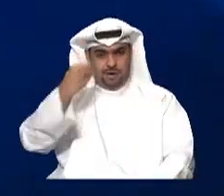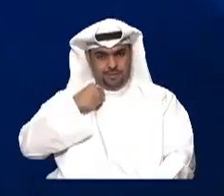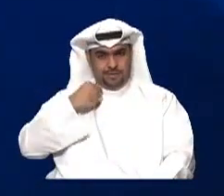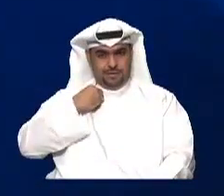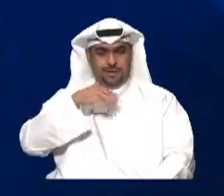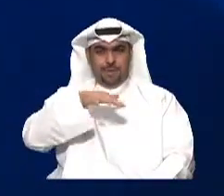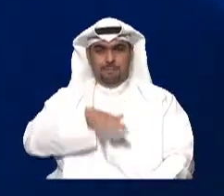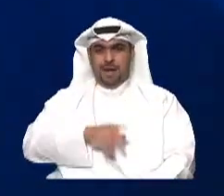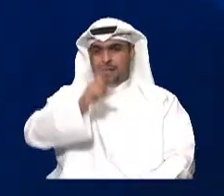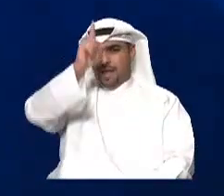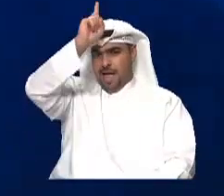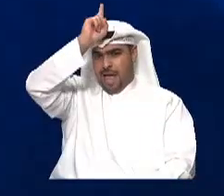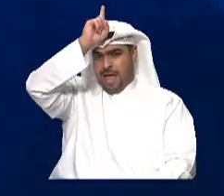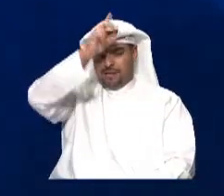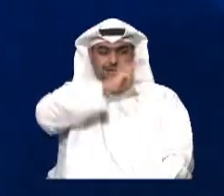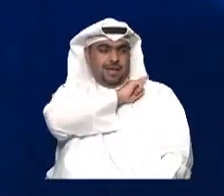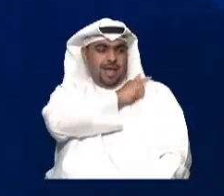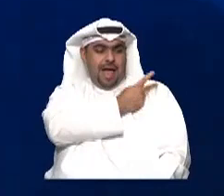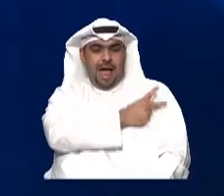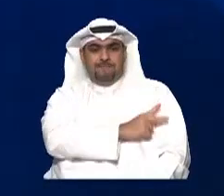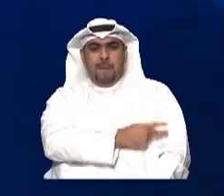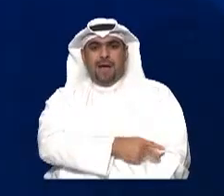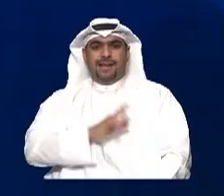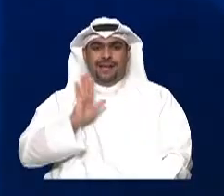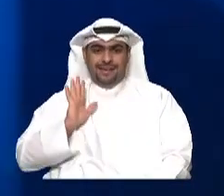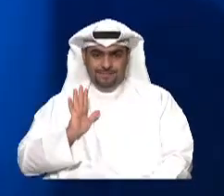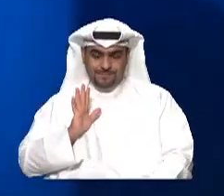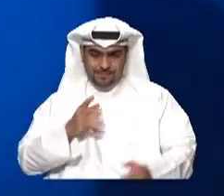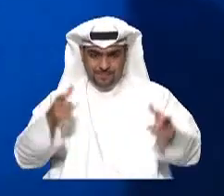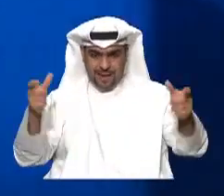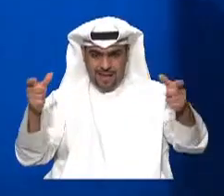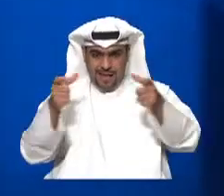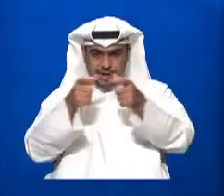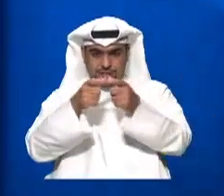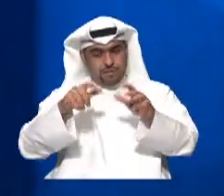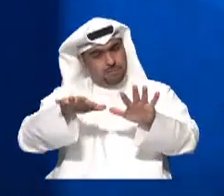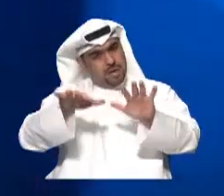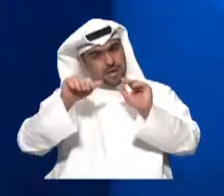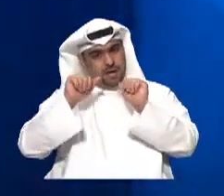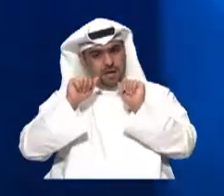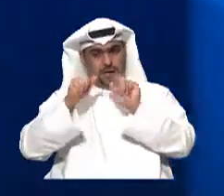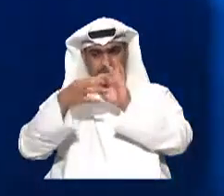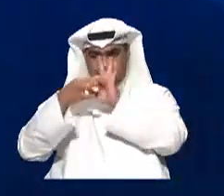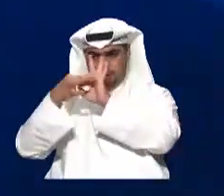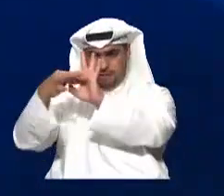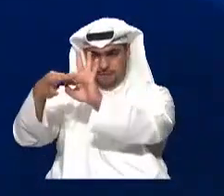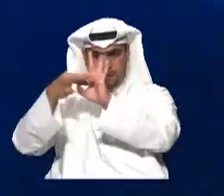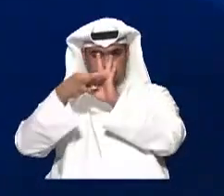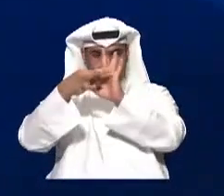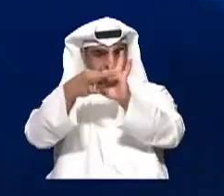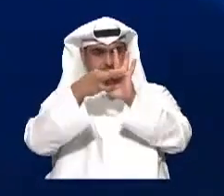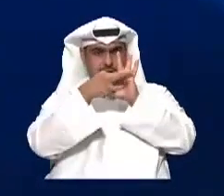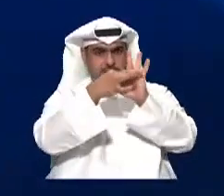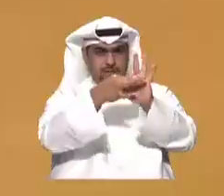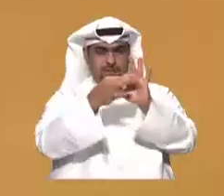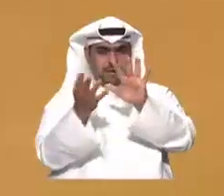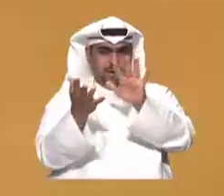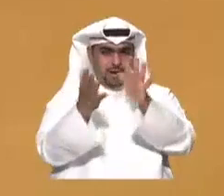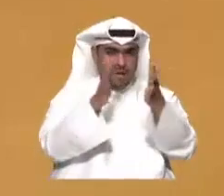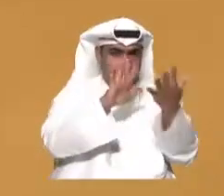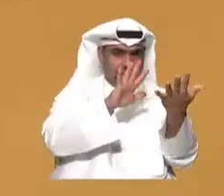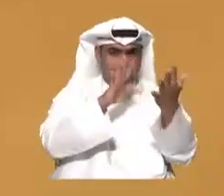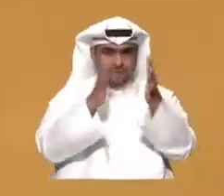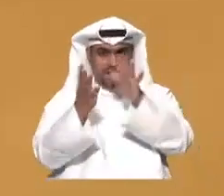الصديقة، حيث تم خلال الاجتماع بحث التطورات التي تشهدها الساحة الأفغانية ومناقشة سبل